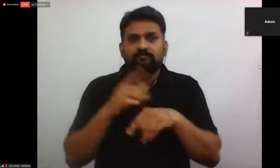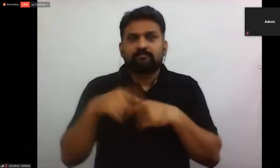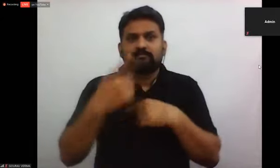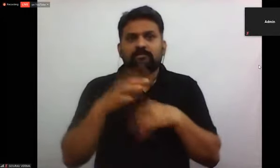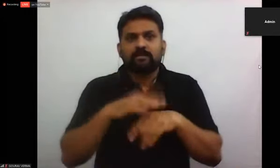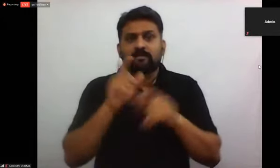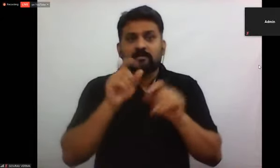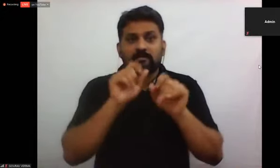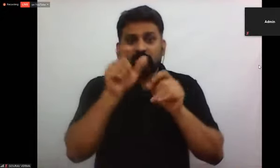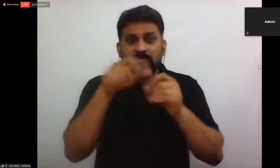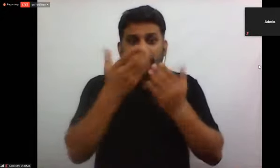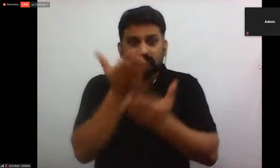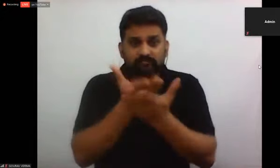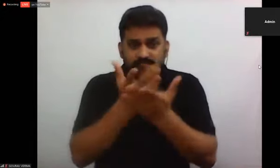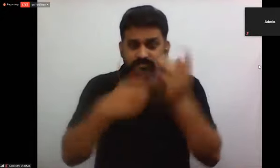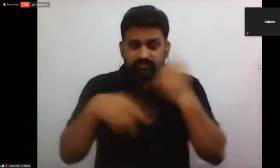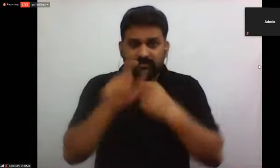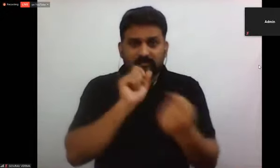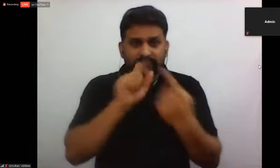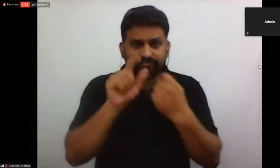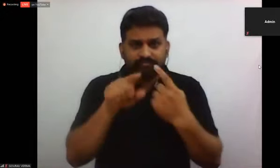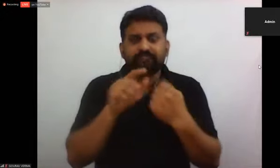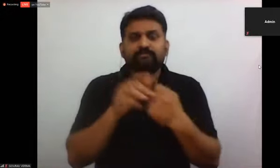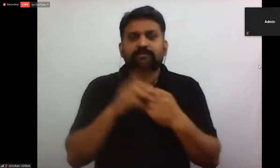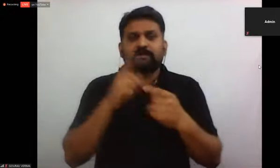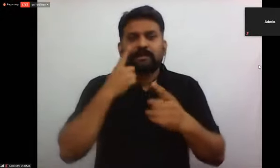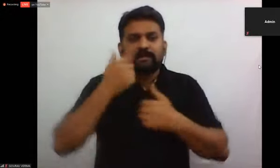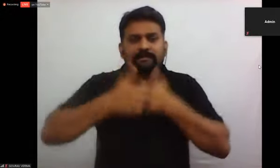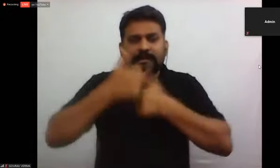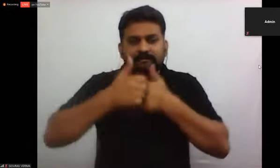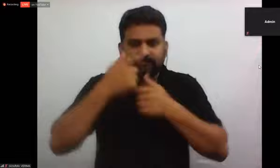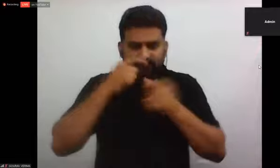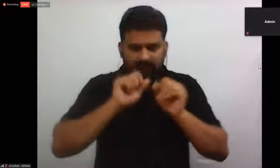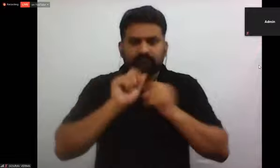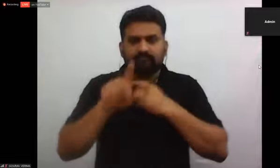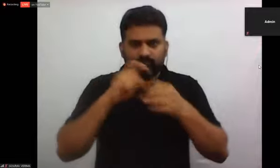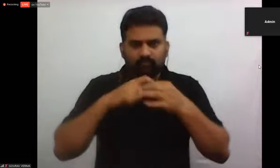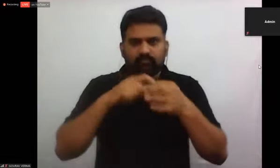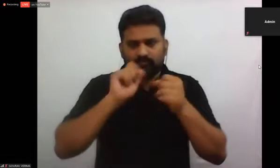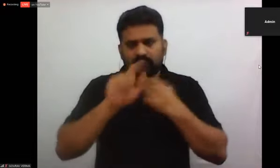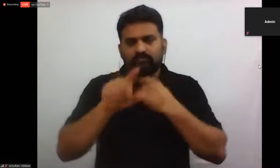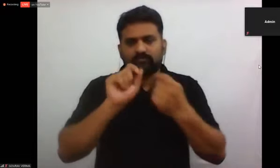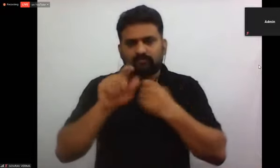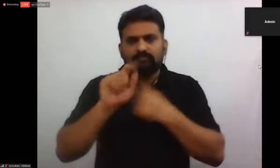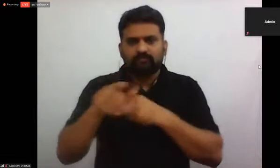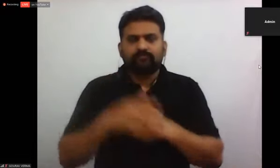को इवैल्यूएशन या पोस्ट टेस्ट क्वेश्चनियर आपको सर्कुलेट कर दिया जाएंगे।